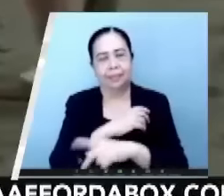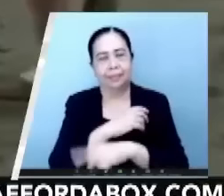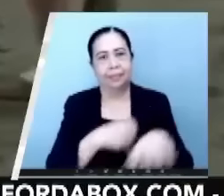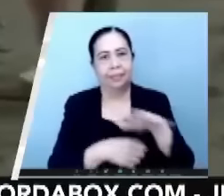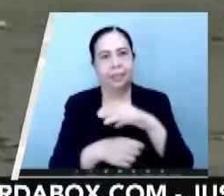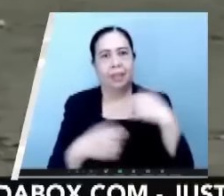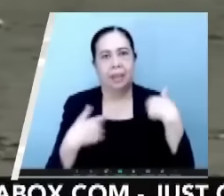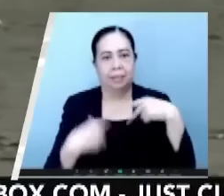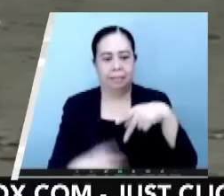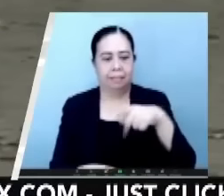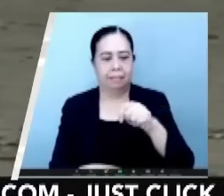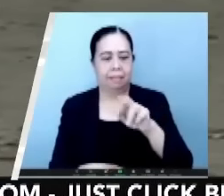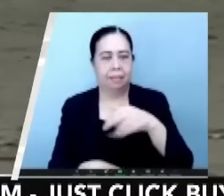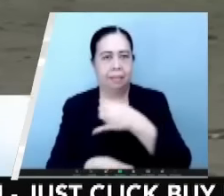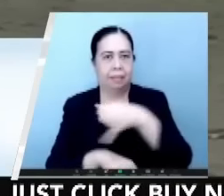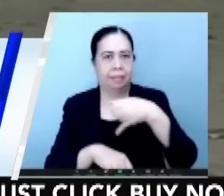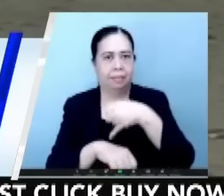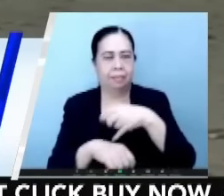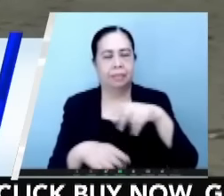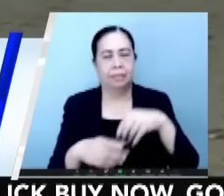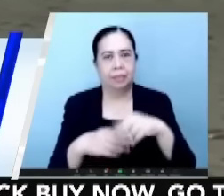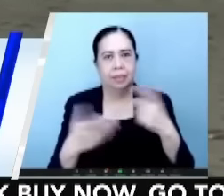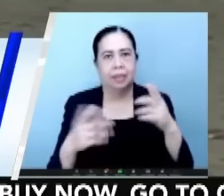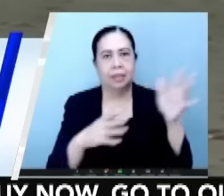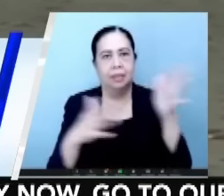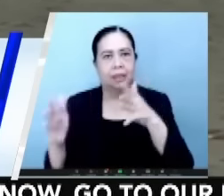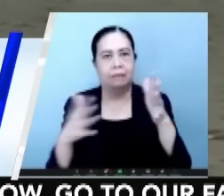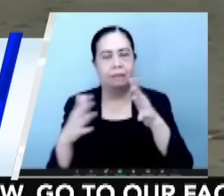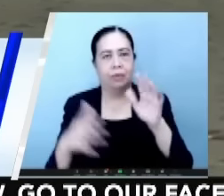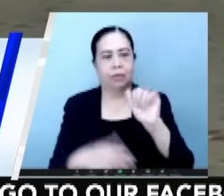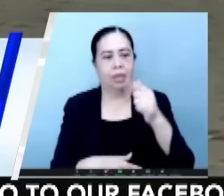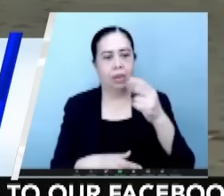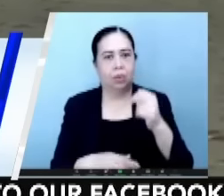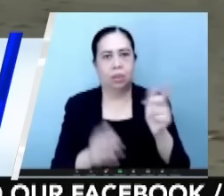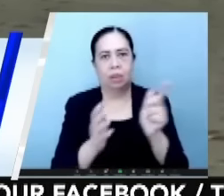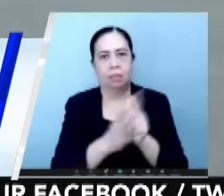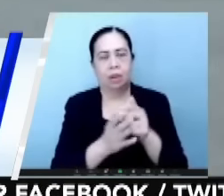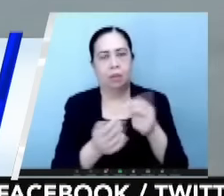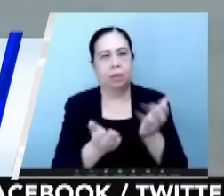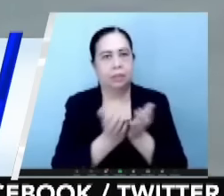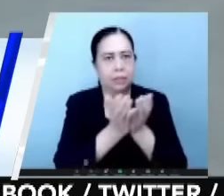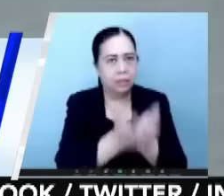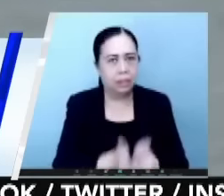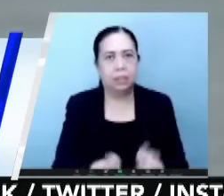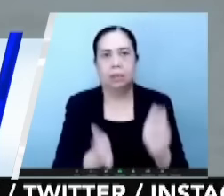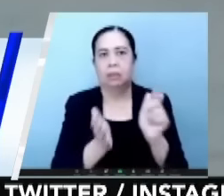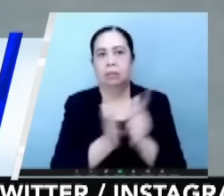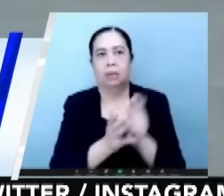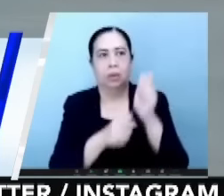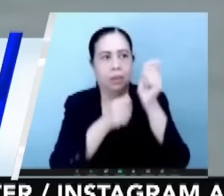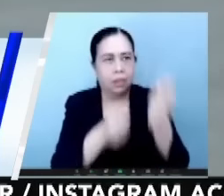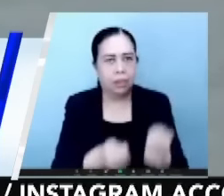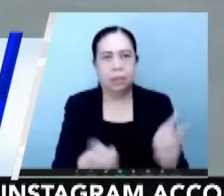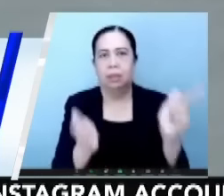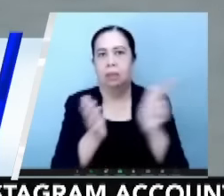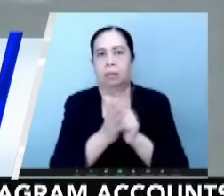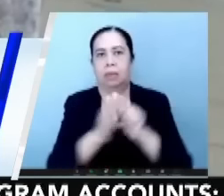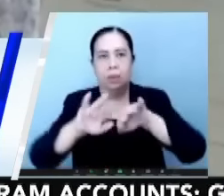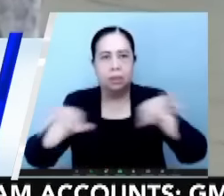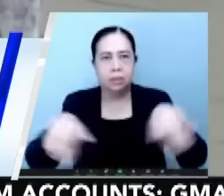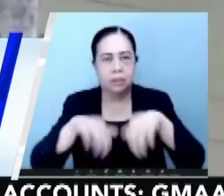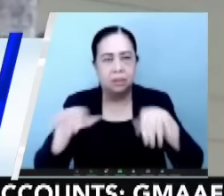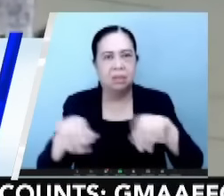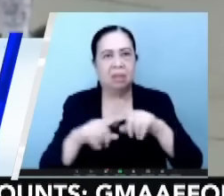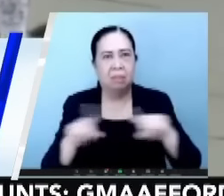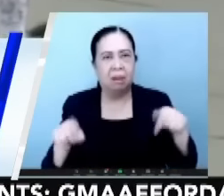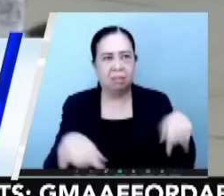bagyong aghon. Ipinapatupad din ang no sailing, no fishing at no swimming policy. Pero dahil sa layo ng pinanggalingan ng mga turista